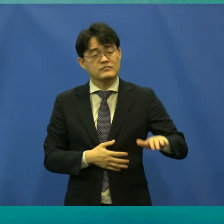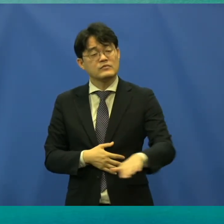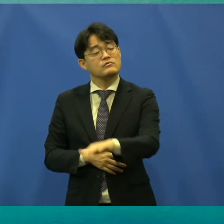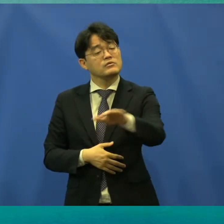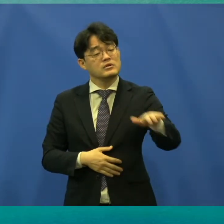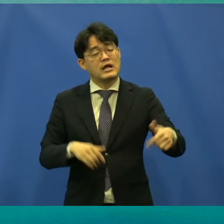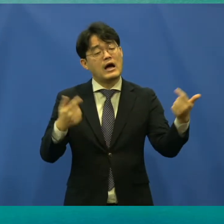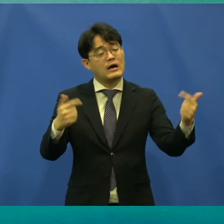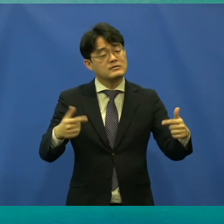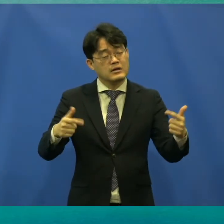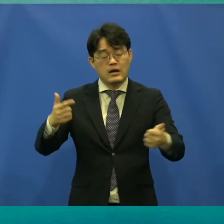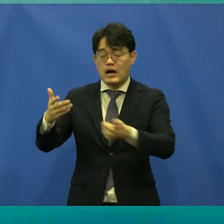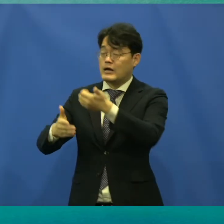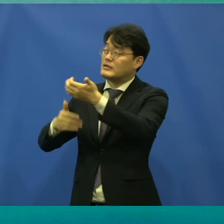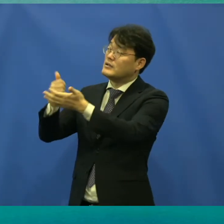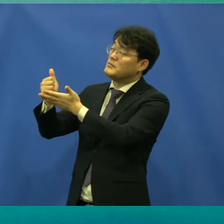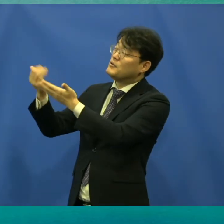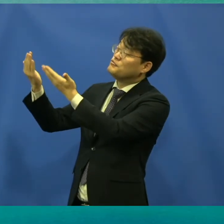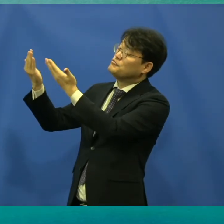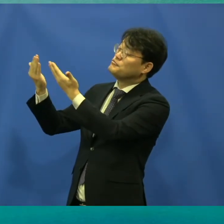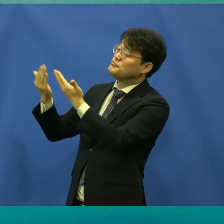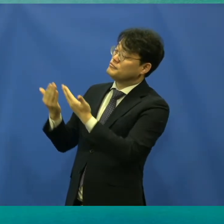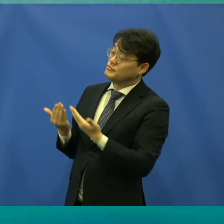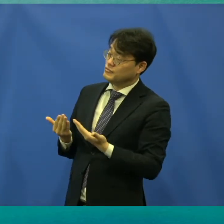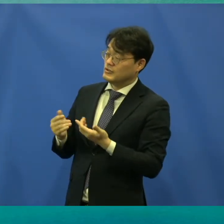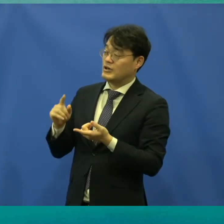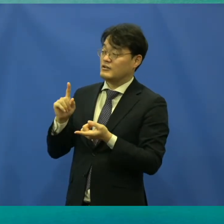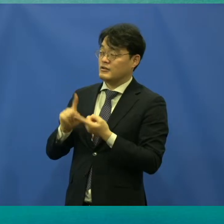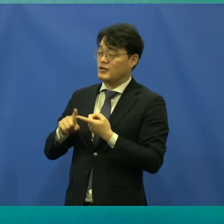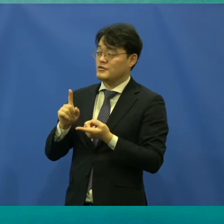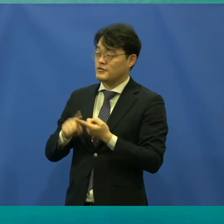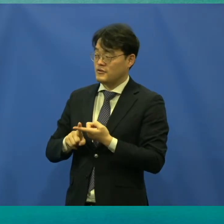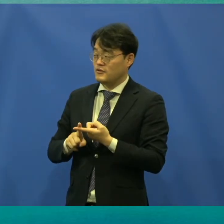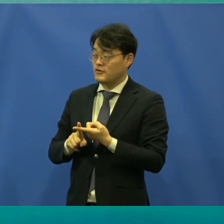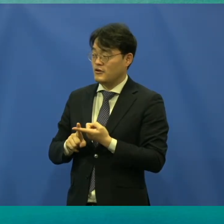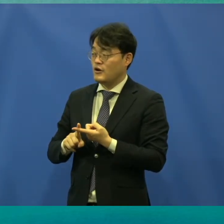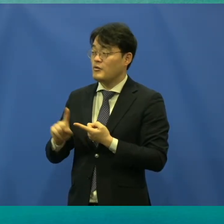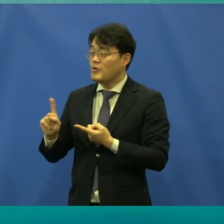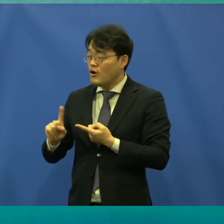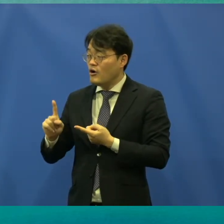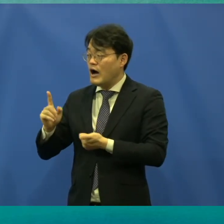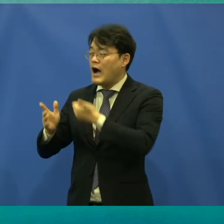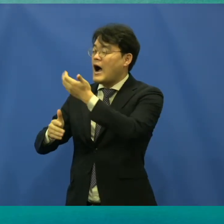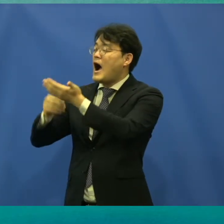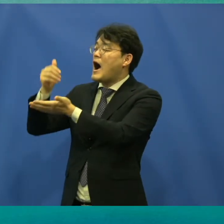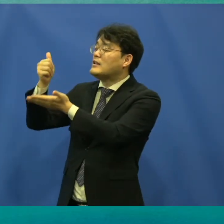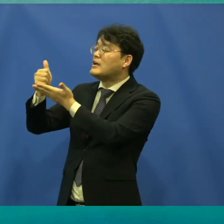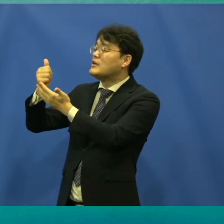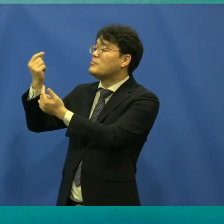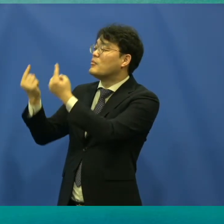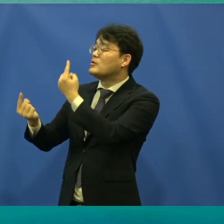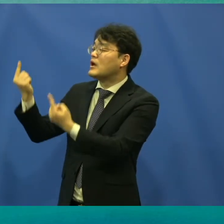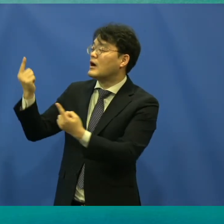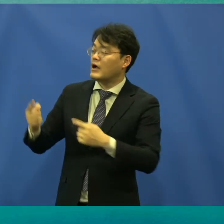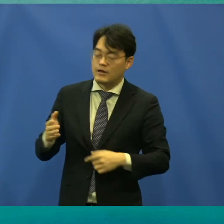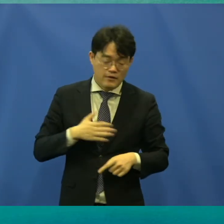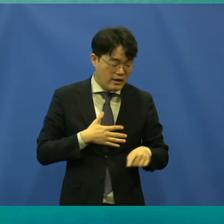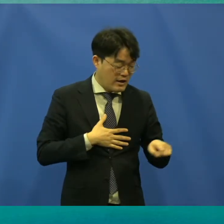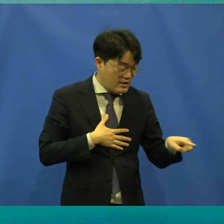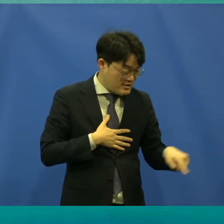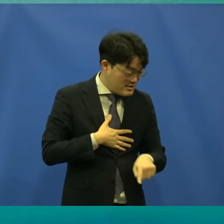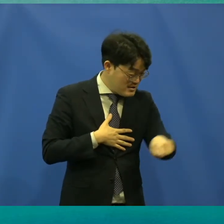언제나 하나님은 자꾸 작아지고 하나님이 주신 것이 커지고 그 이삭이 우상이 될